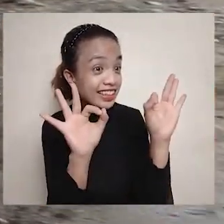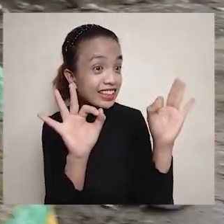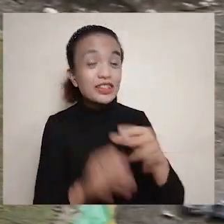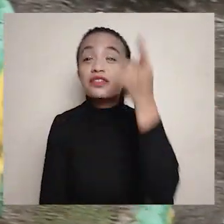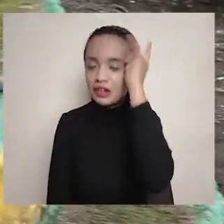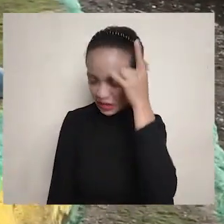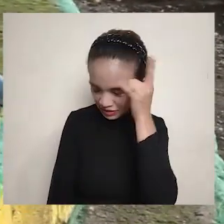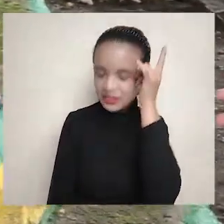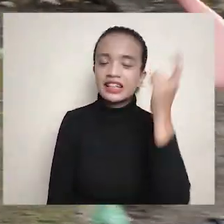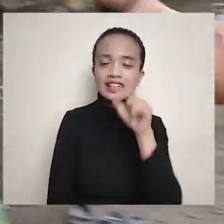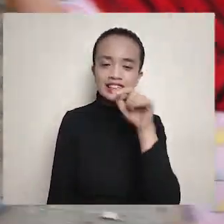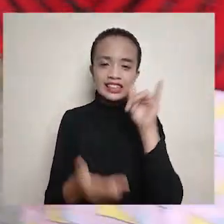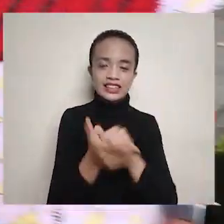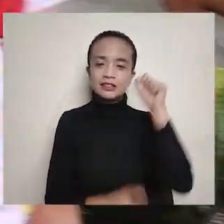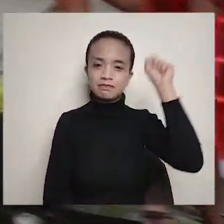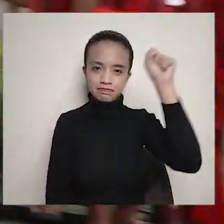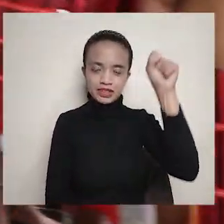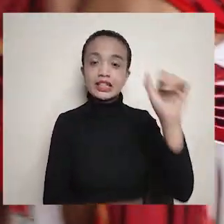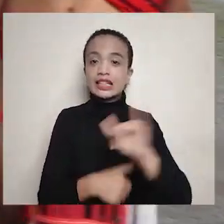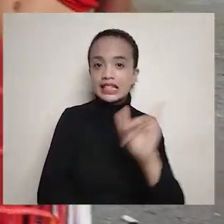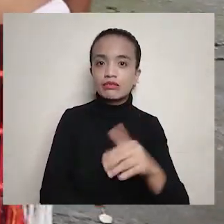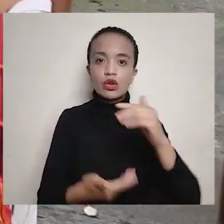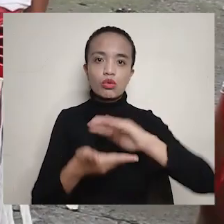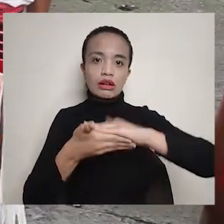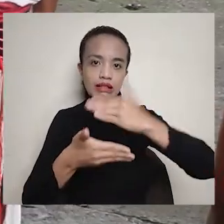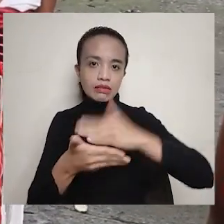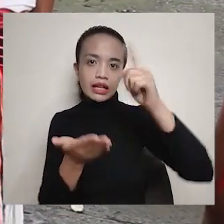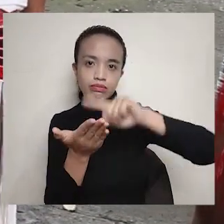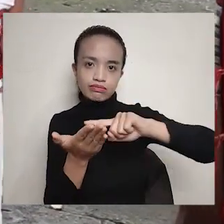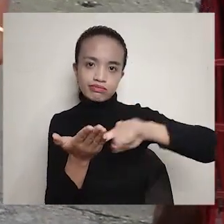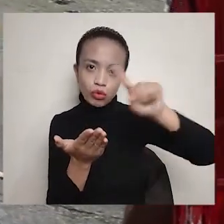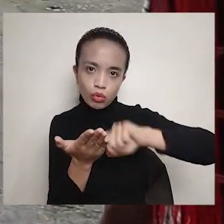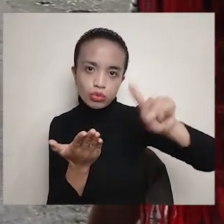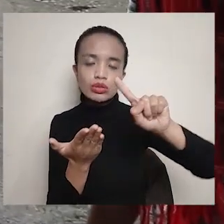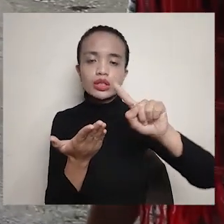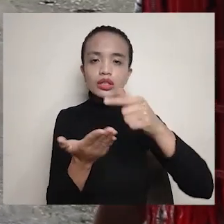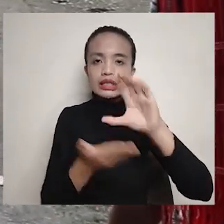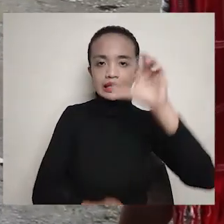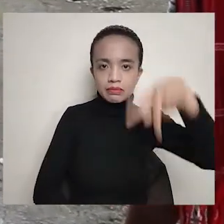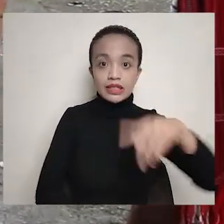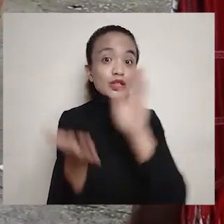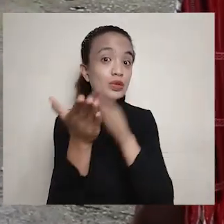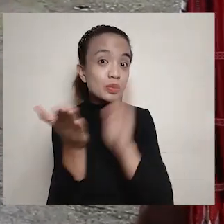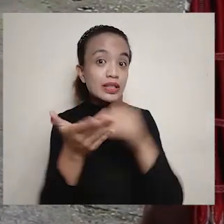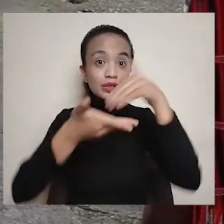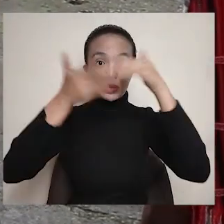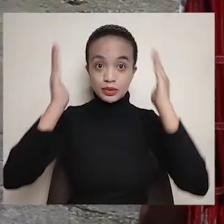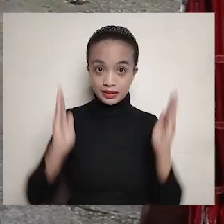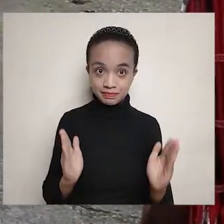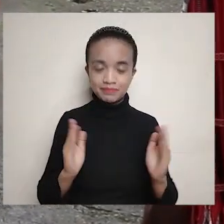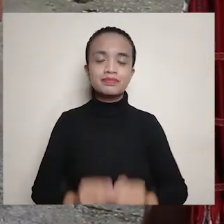wifi. Oo, yun. Paglalaban niya free wifi at saka yung mga gadgets ng mga estudyante sa school. Dapat, ano rin, sapat